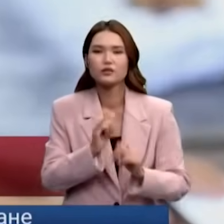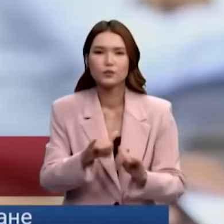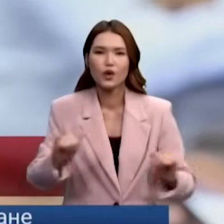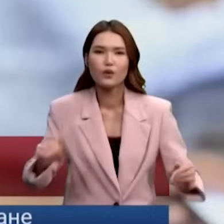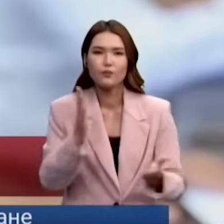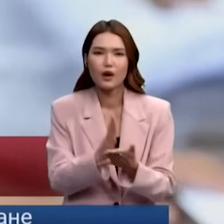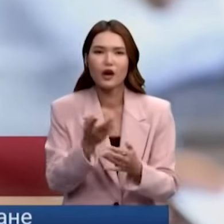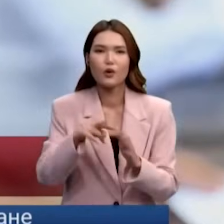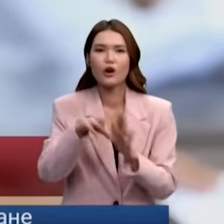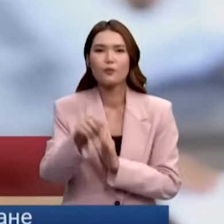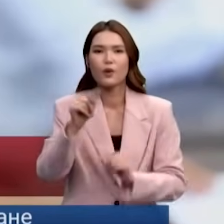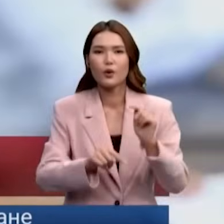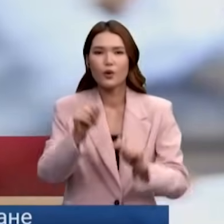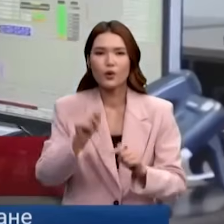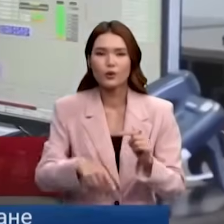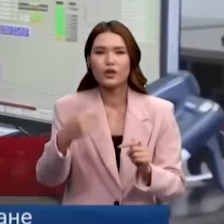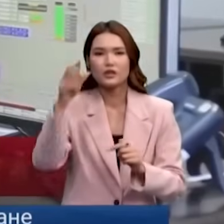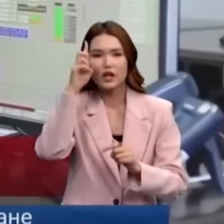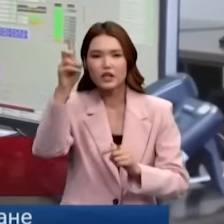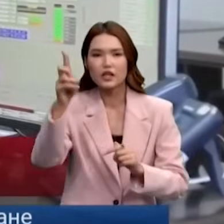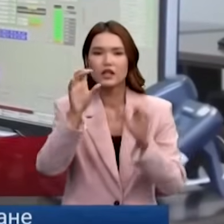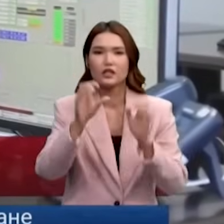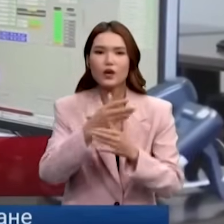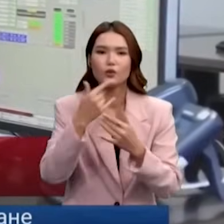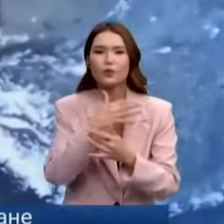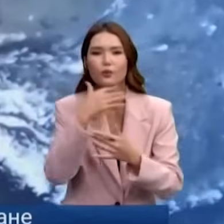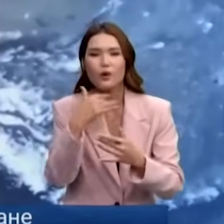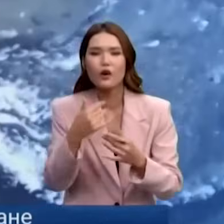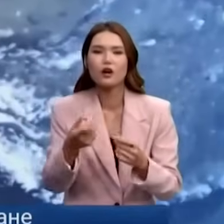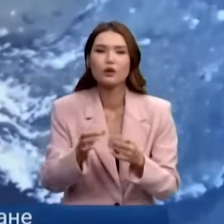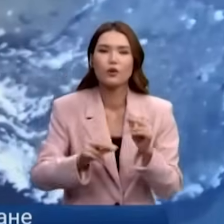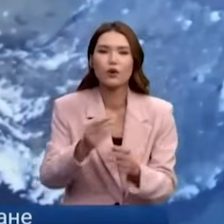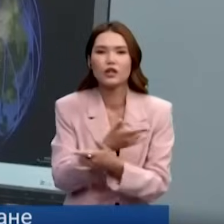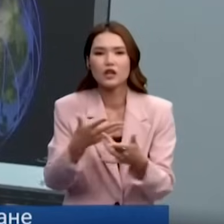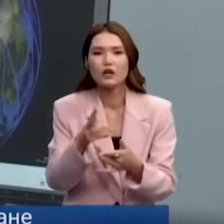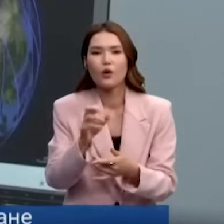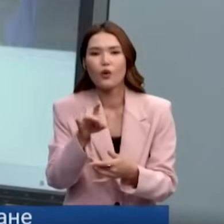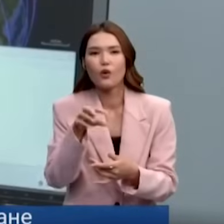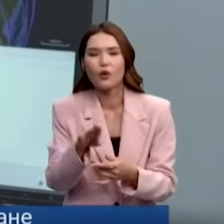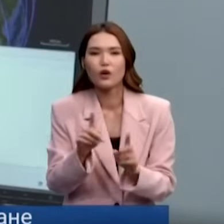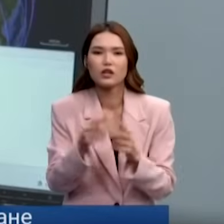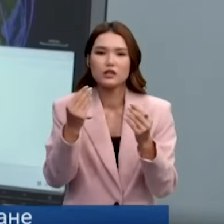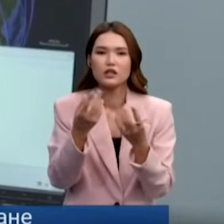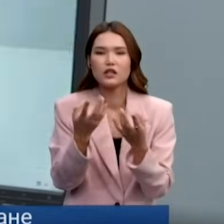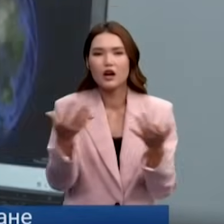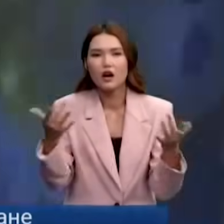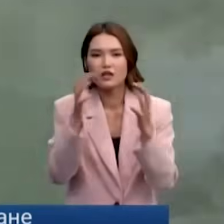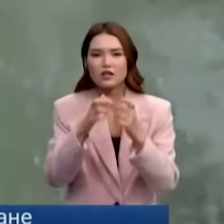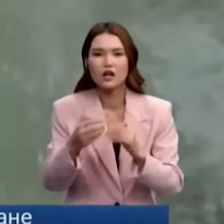Соның арқасында отандық жер серігі ел аумағынан заңсыз төгілген қоқыс, өрт, топан су сияқты зілзалаларды